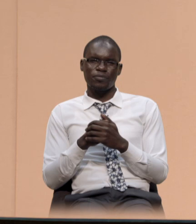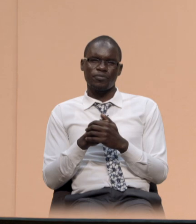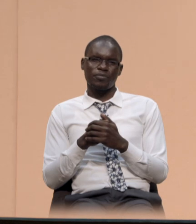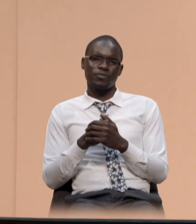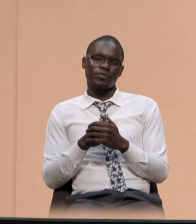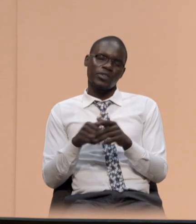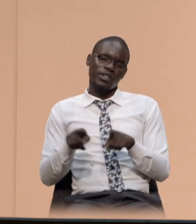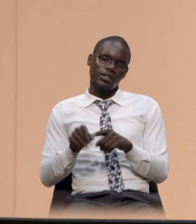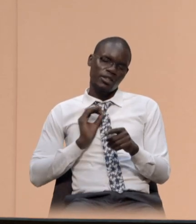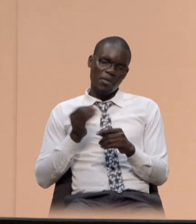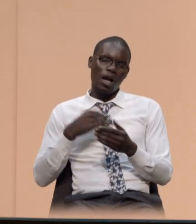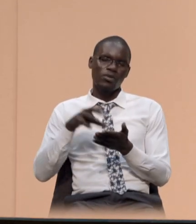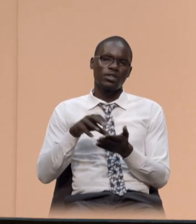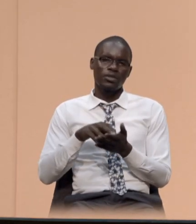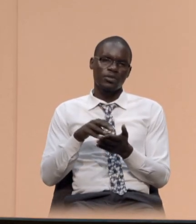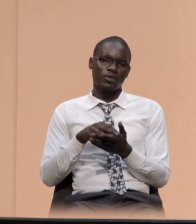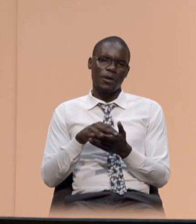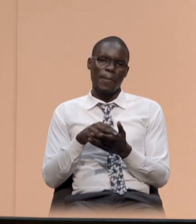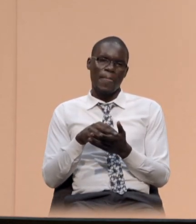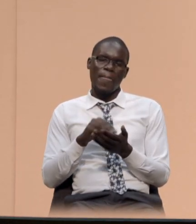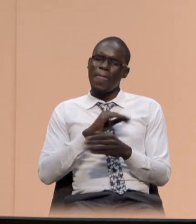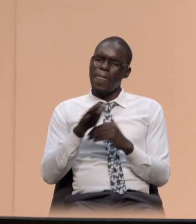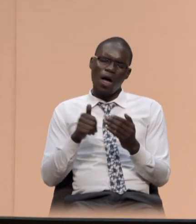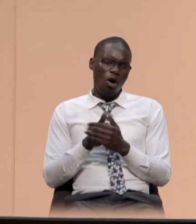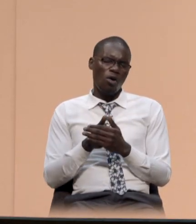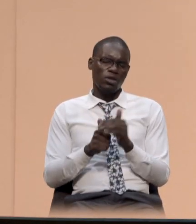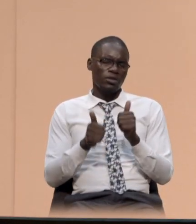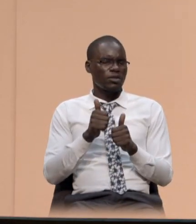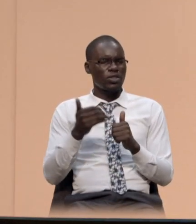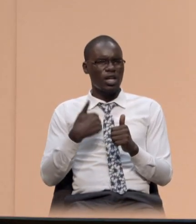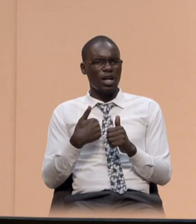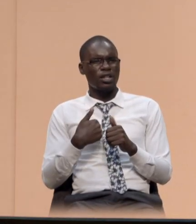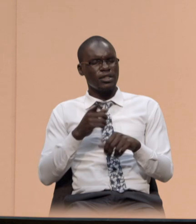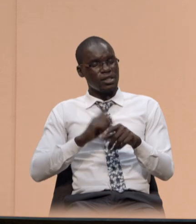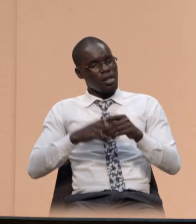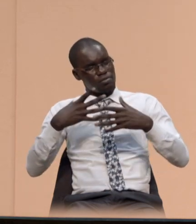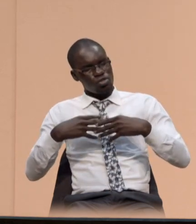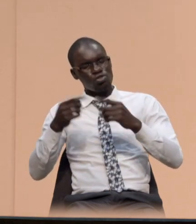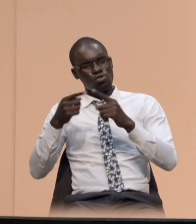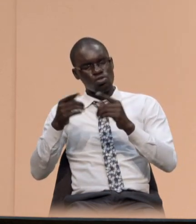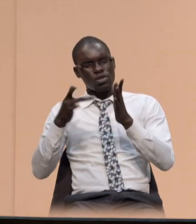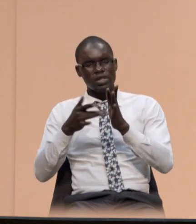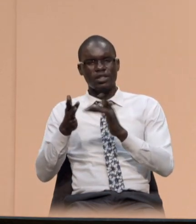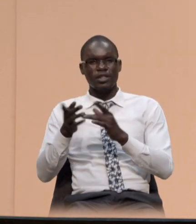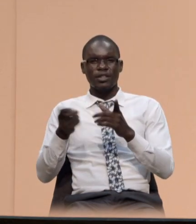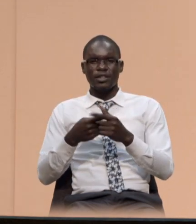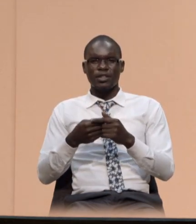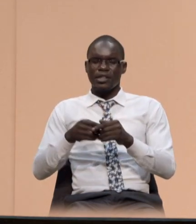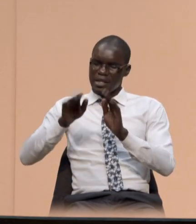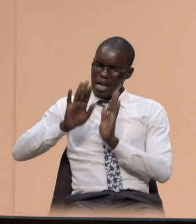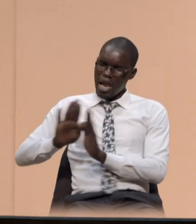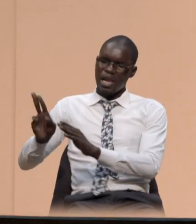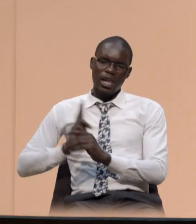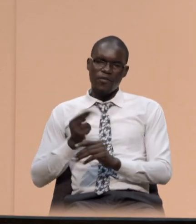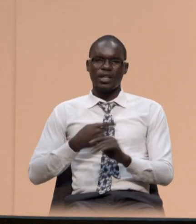hali yetu, maskini wetu, ukosefu wa mali wetu, tukisha enda kwa Yesu hawezi